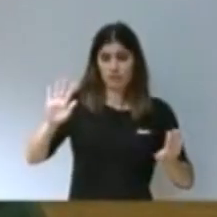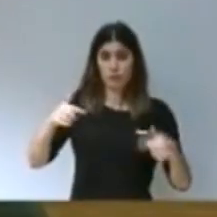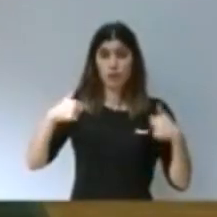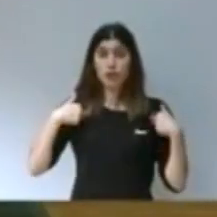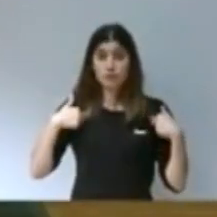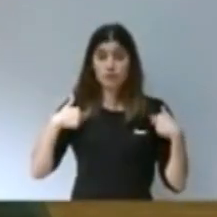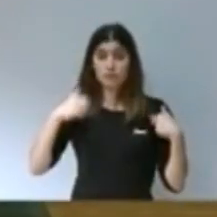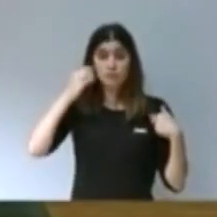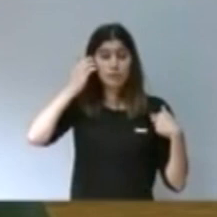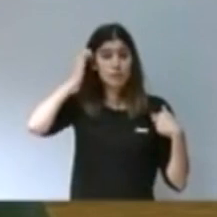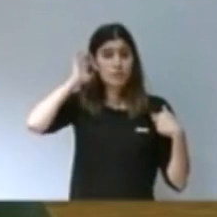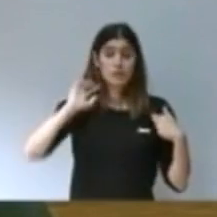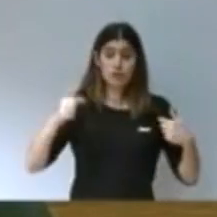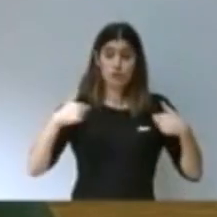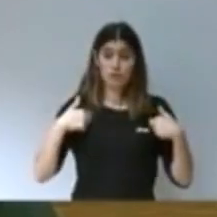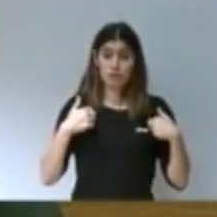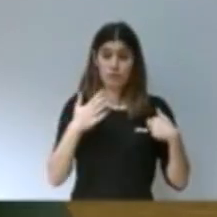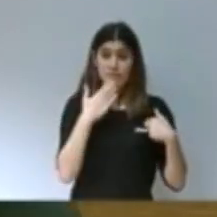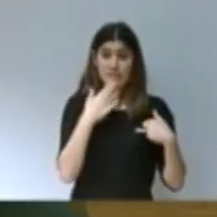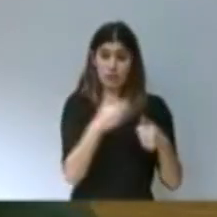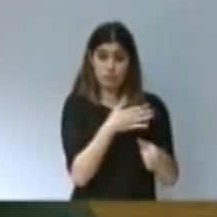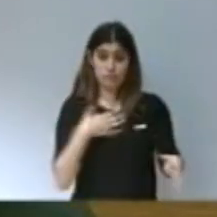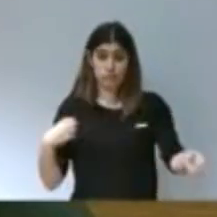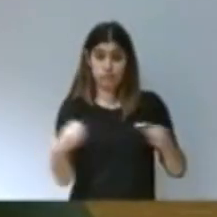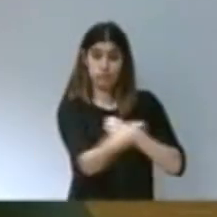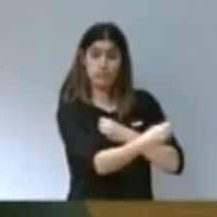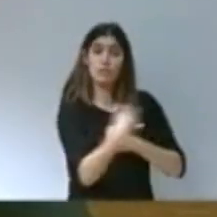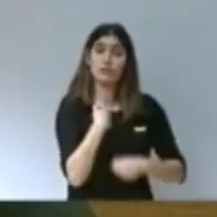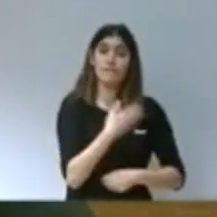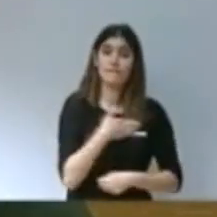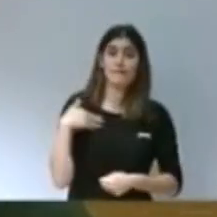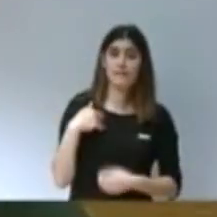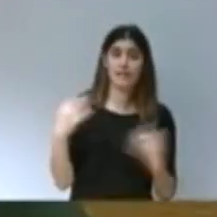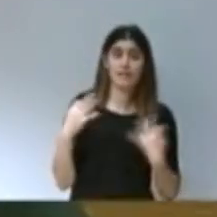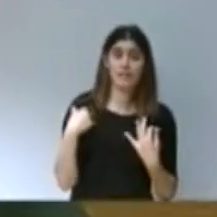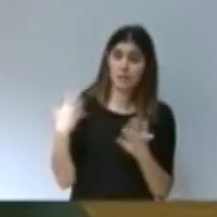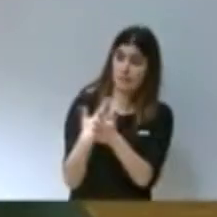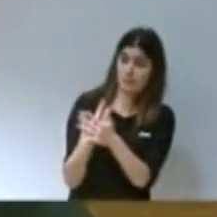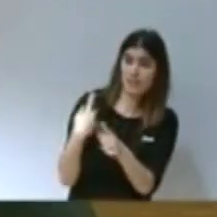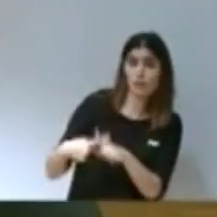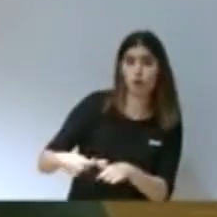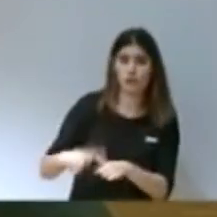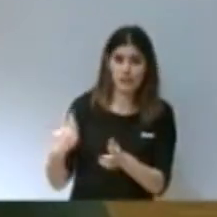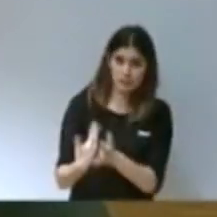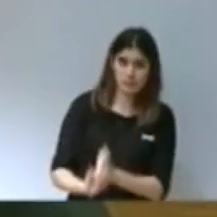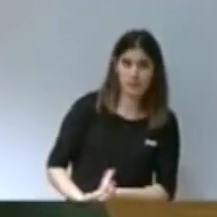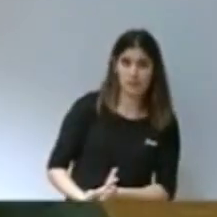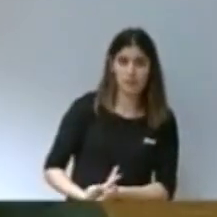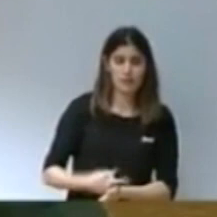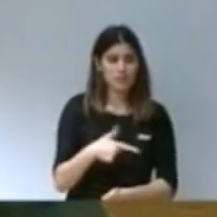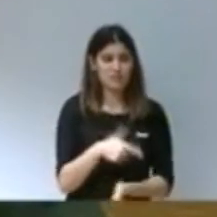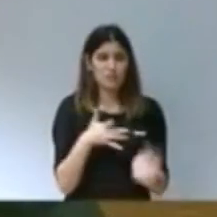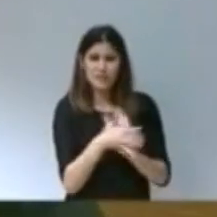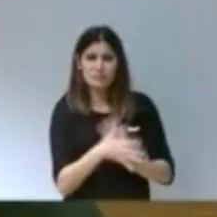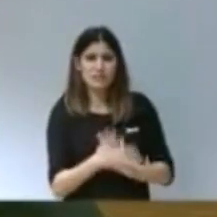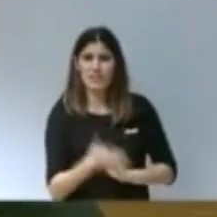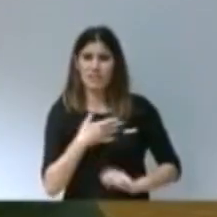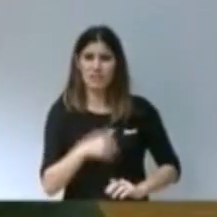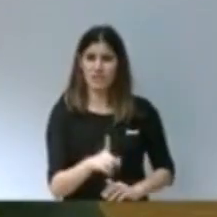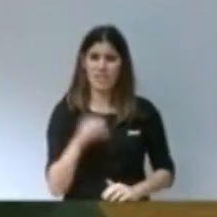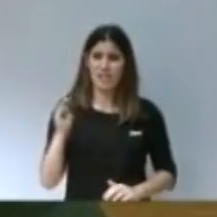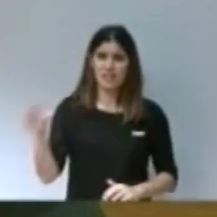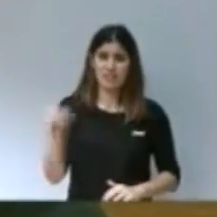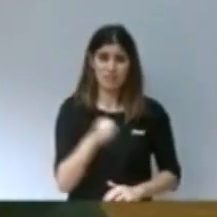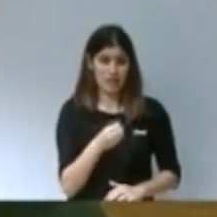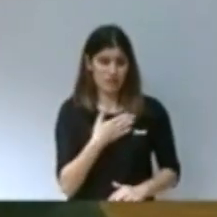veure. Jo de vostès, quan jo estava en el seu puesto, jo el que volia és que m'explicaren. Vostès no volen que els expliqui, la